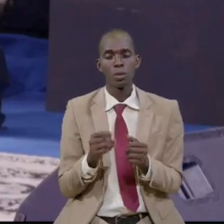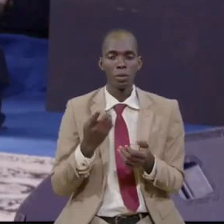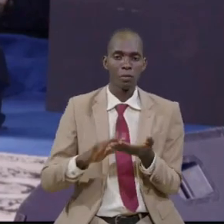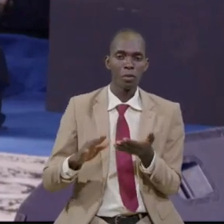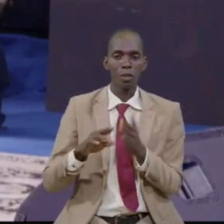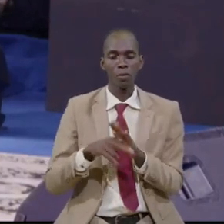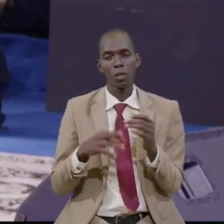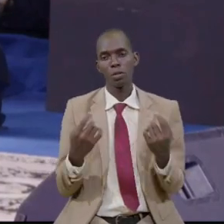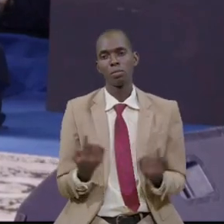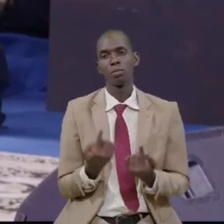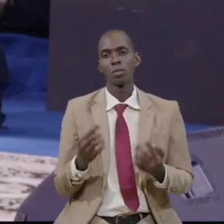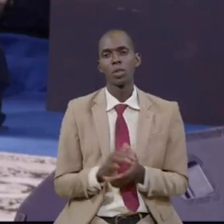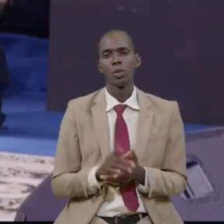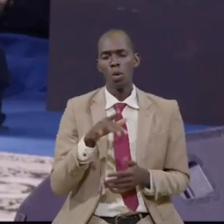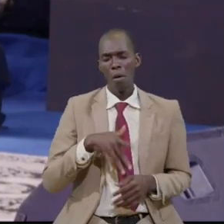Alors,